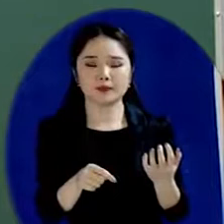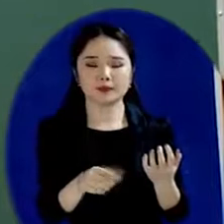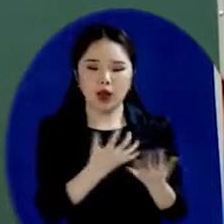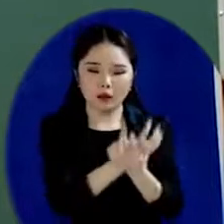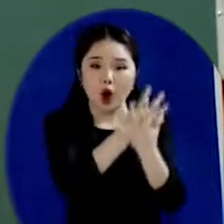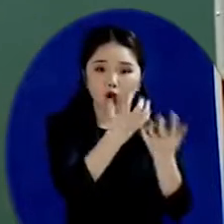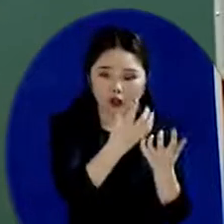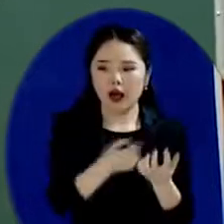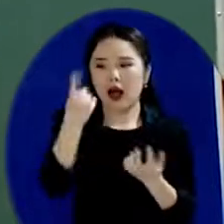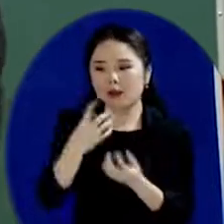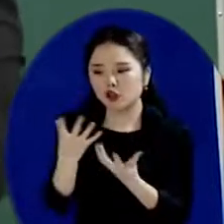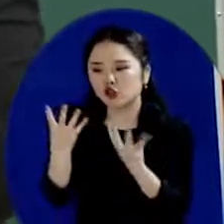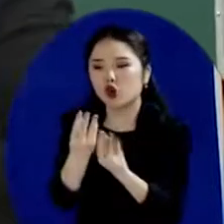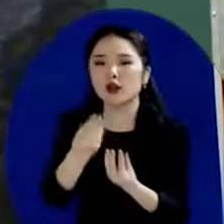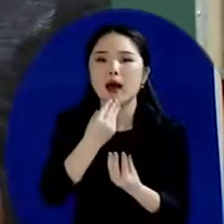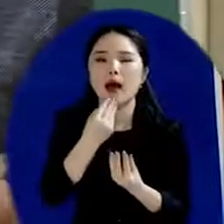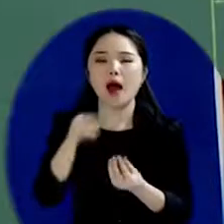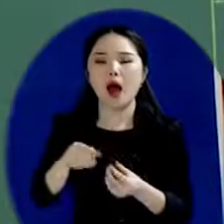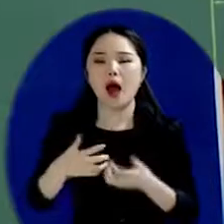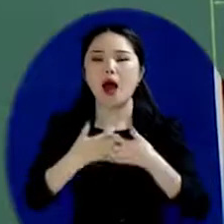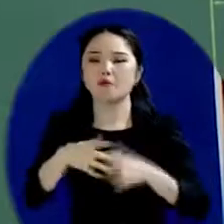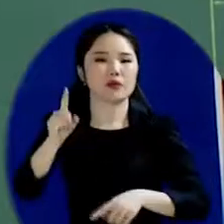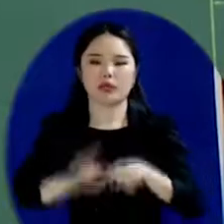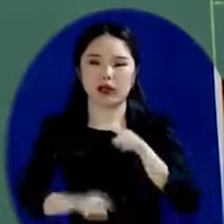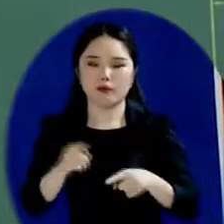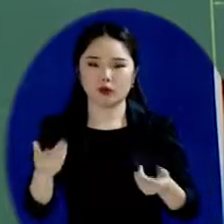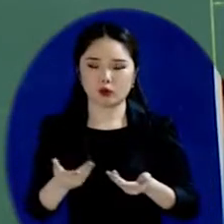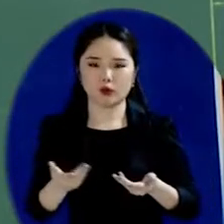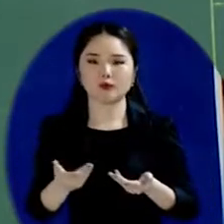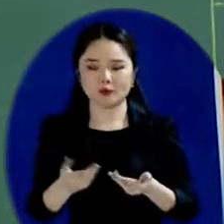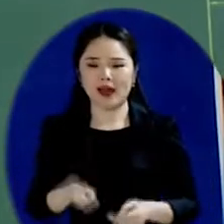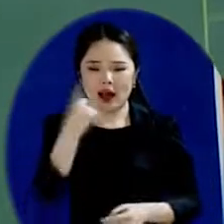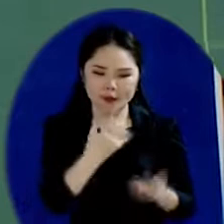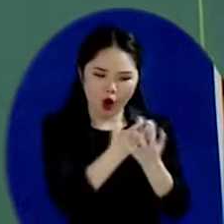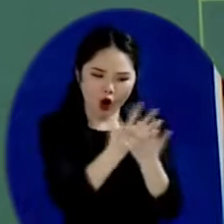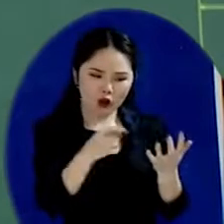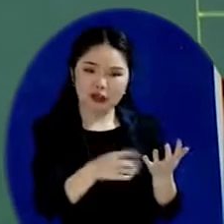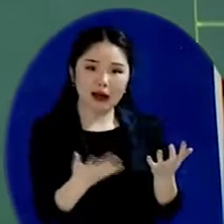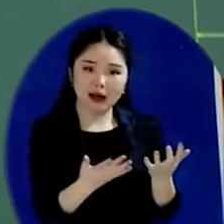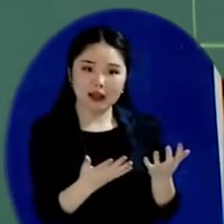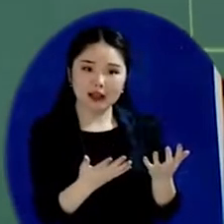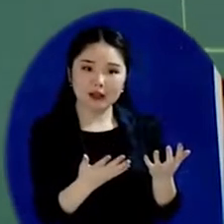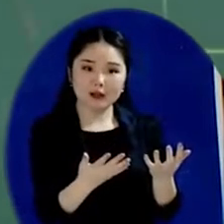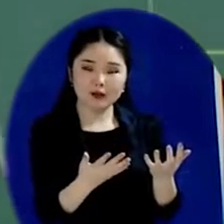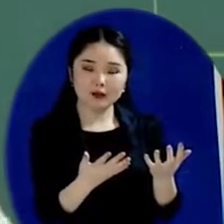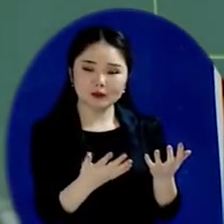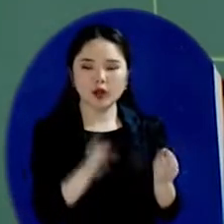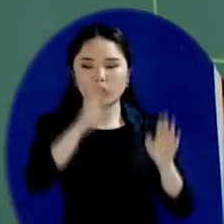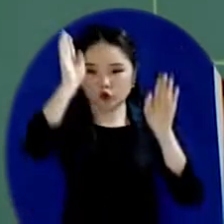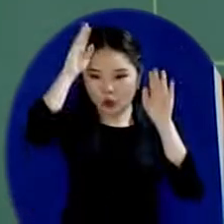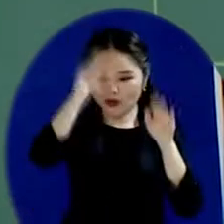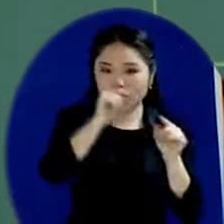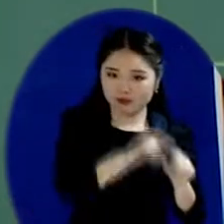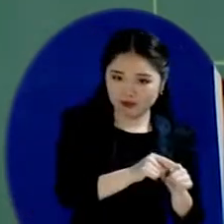ба хамгийн цөөн амттыг нэрлэрээ. За хамгийн олон амт нь юу байна вэ? Туулаа байгаа юм